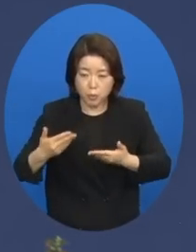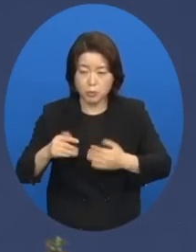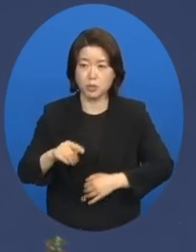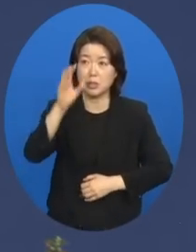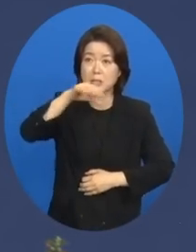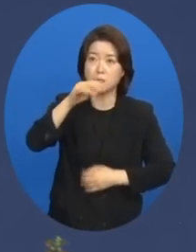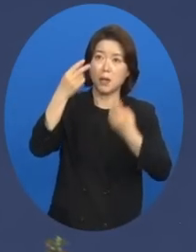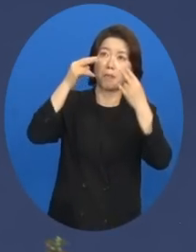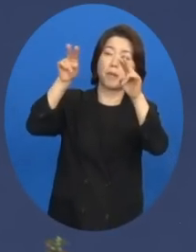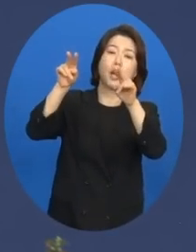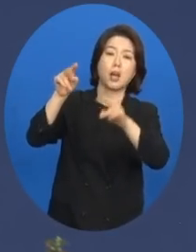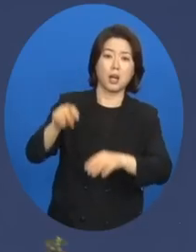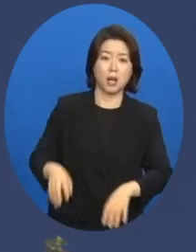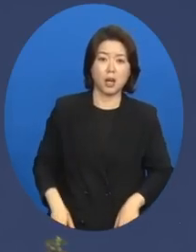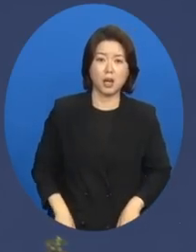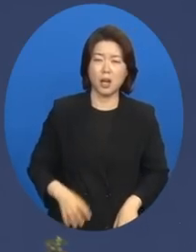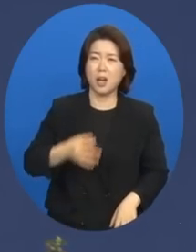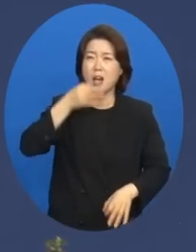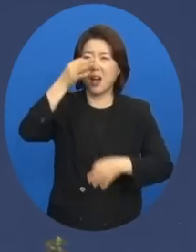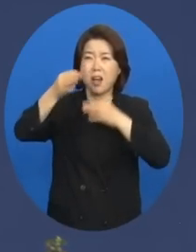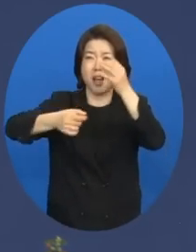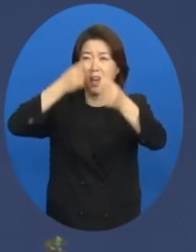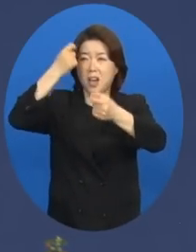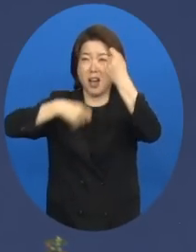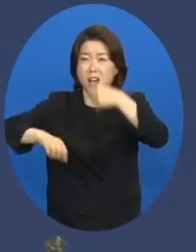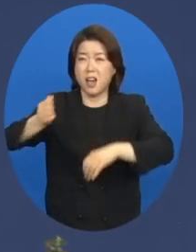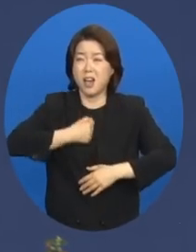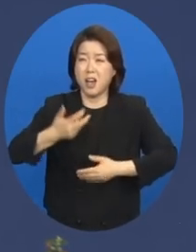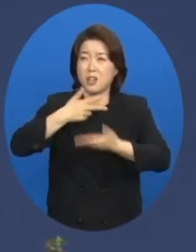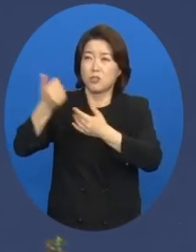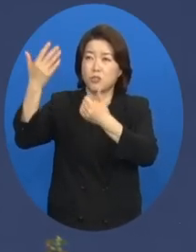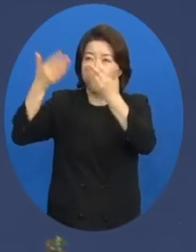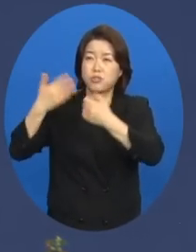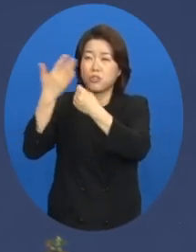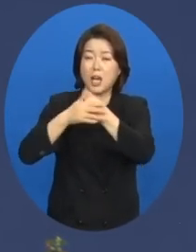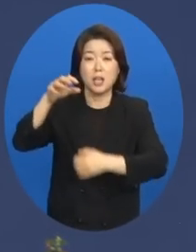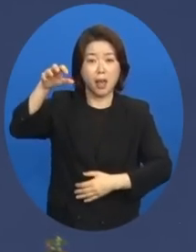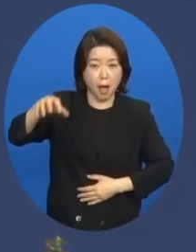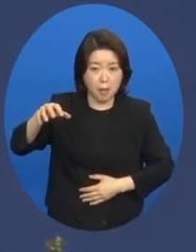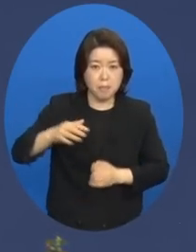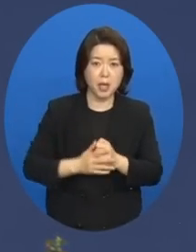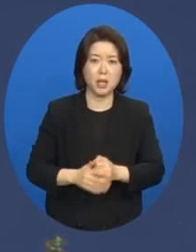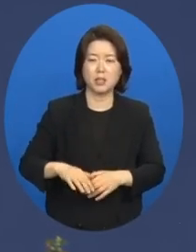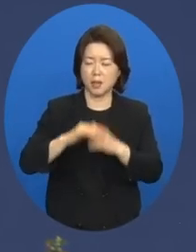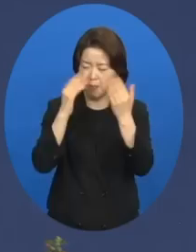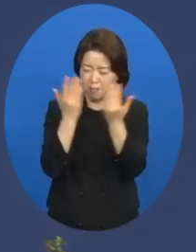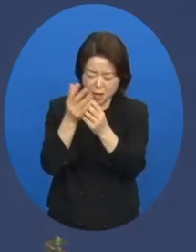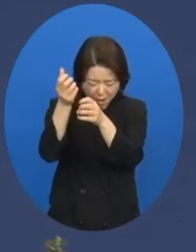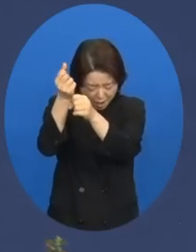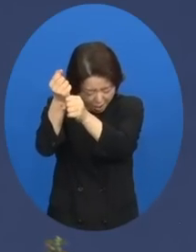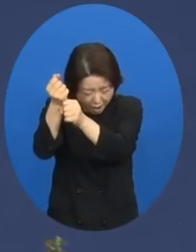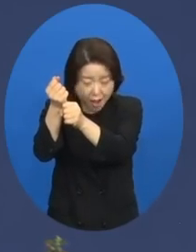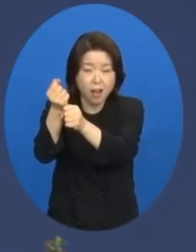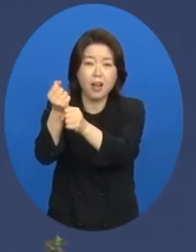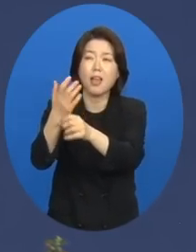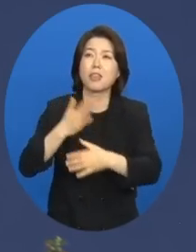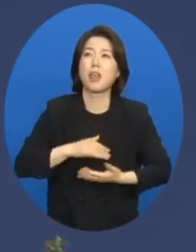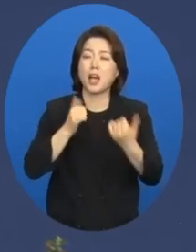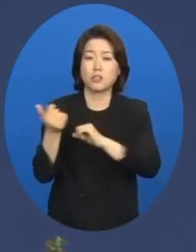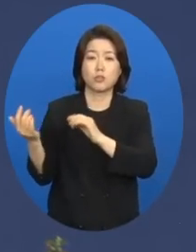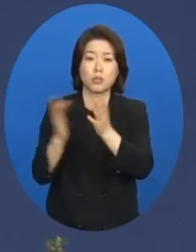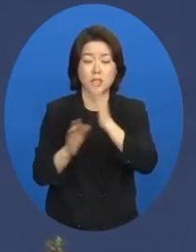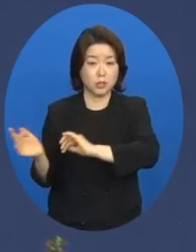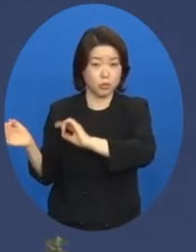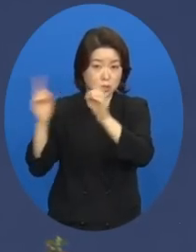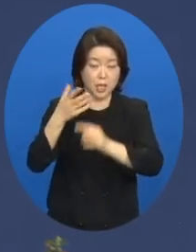바라보고 통곡하며 주님의 베푸신 은혜 앞에 그냥 전부로 매달려서 나 죽고 예수 산 이